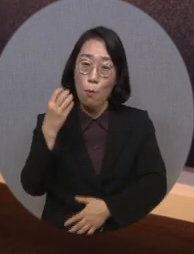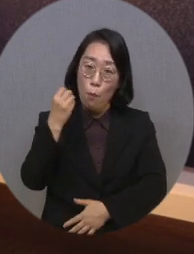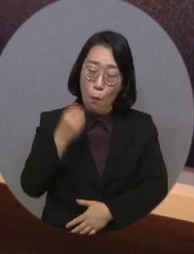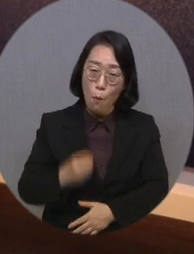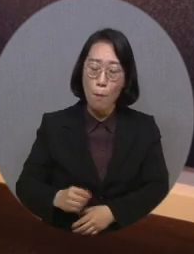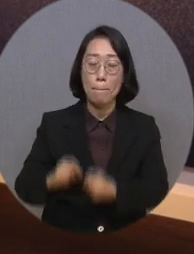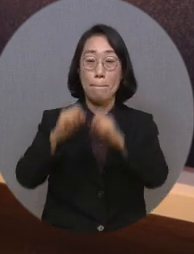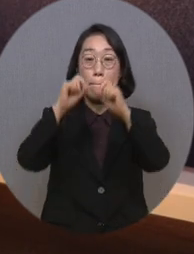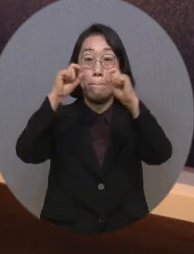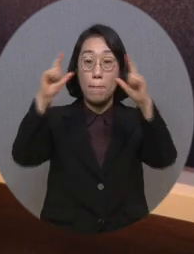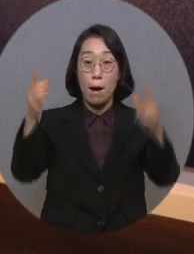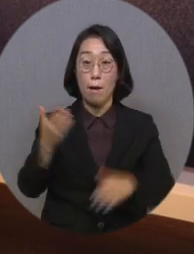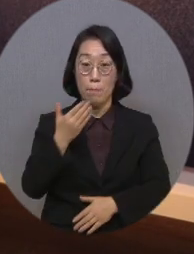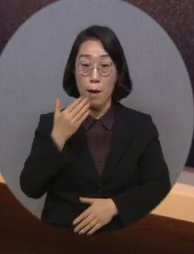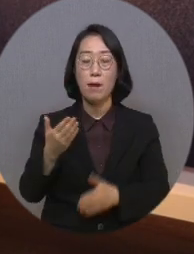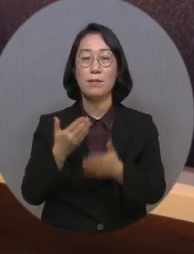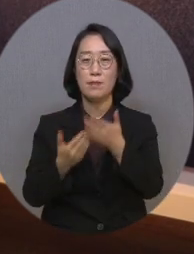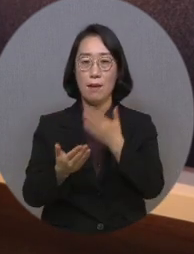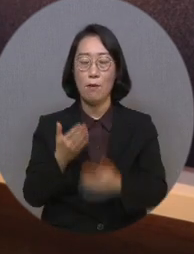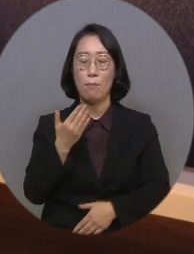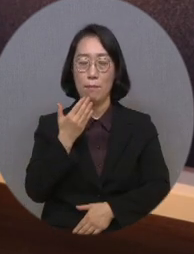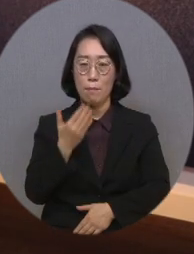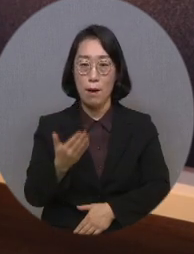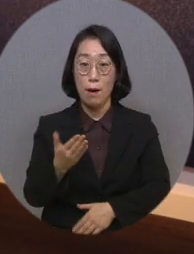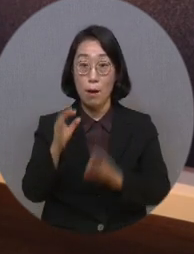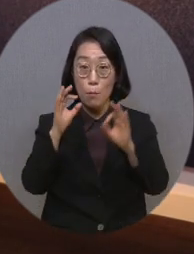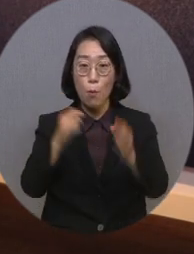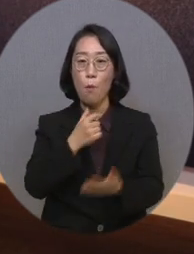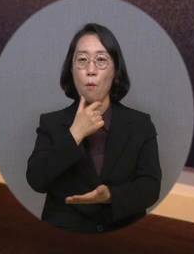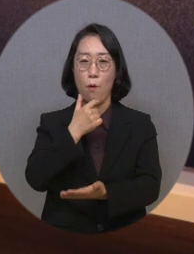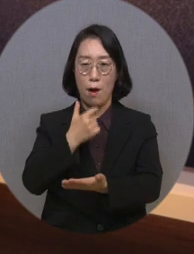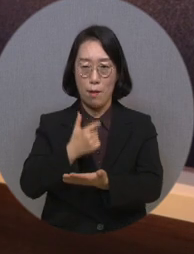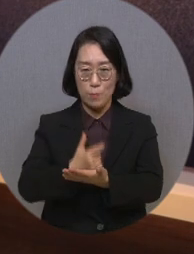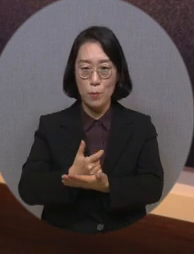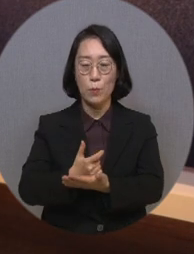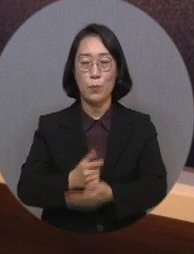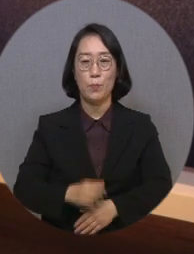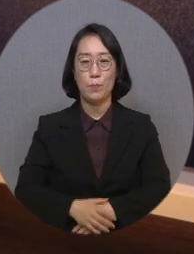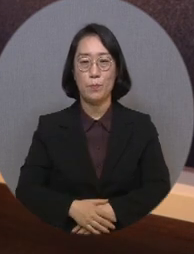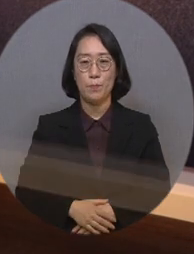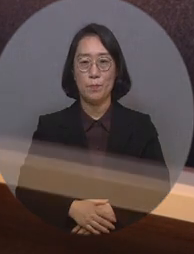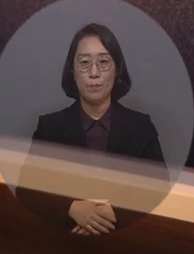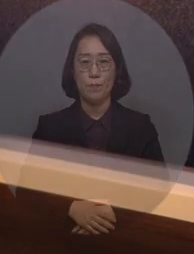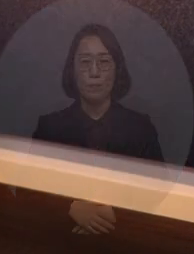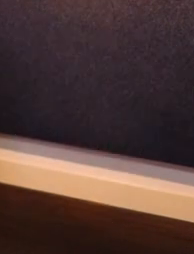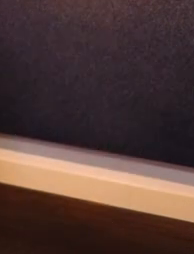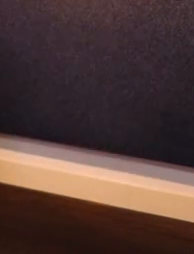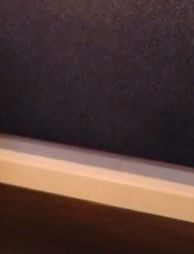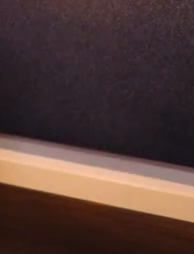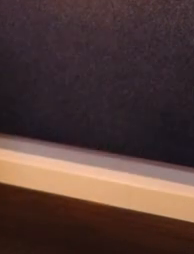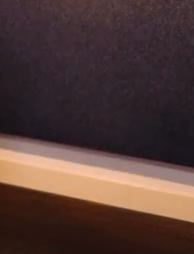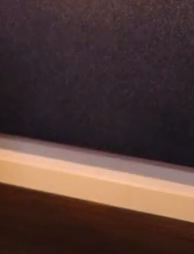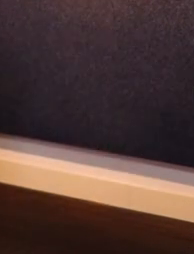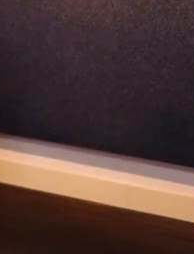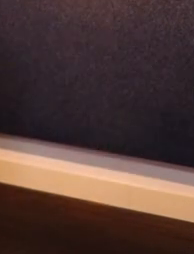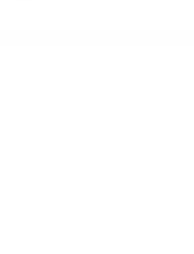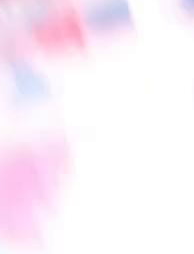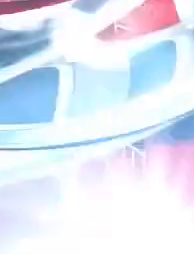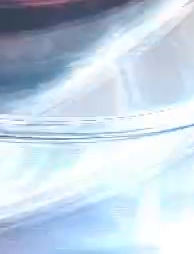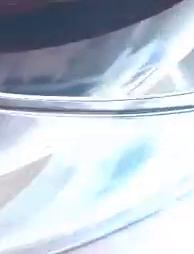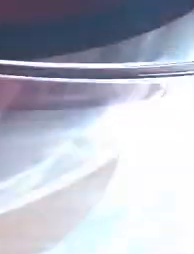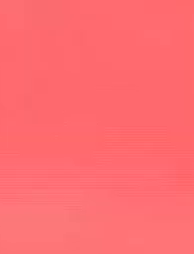얻는 사색의 체험을 할 수 있게 해 감동을 선사하고 있습니다. 복지TV 뉴스 이소영입니다.